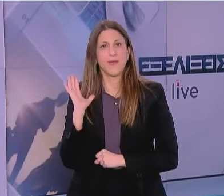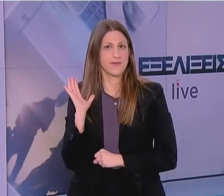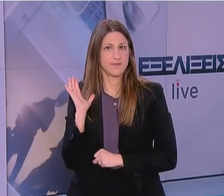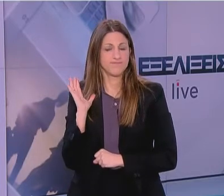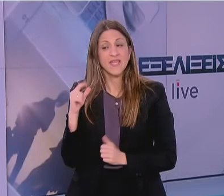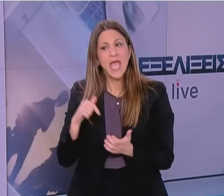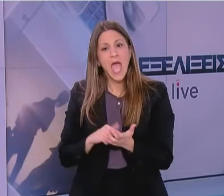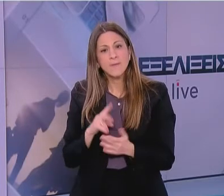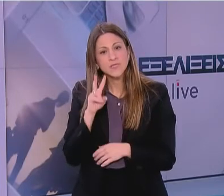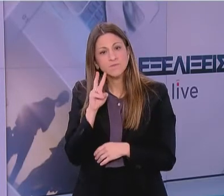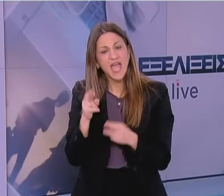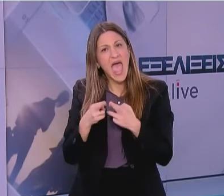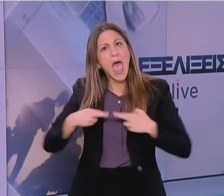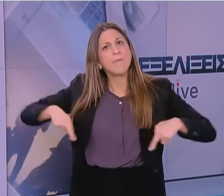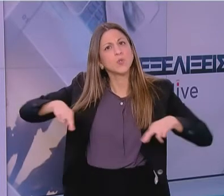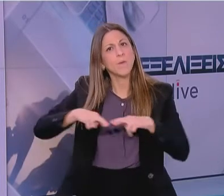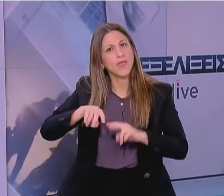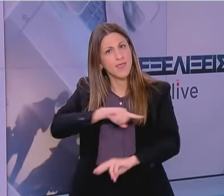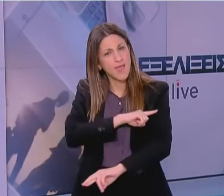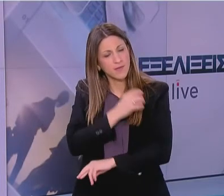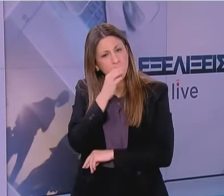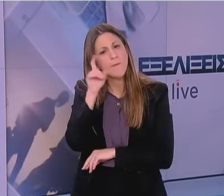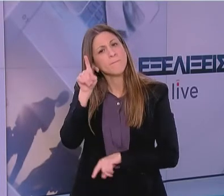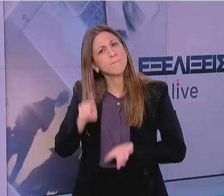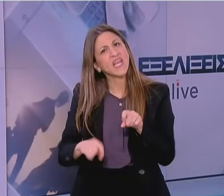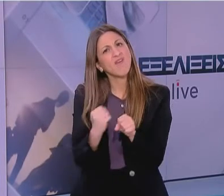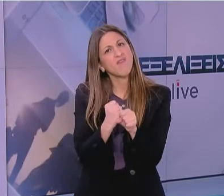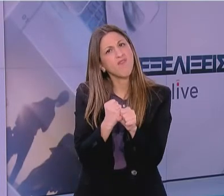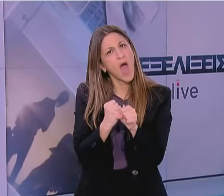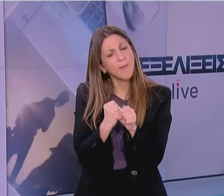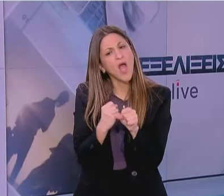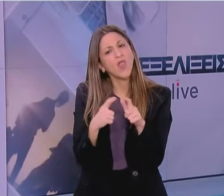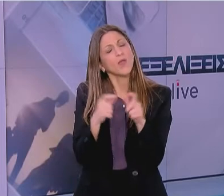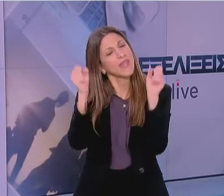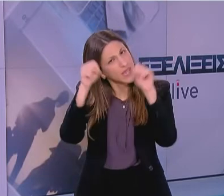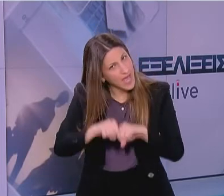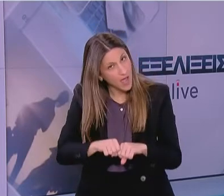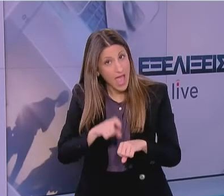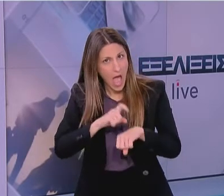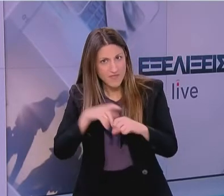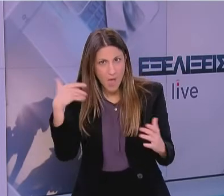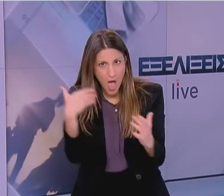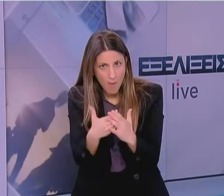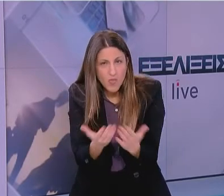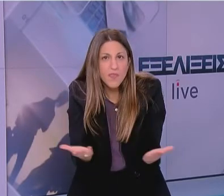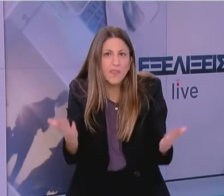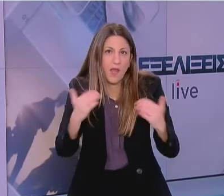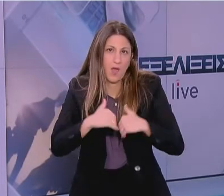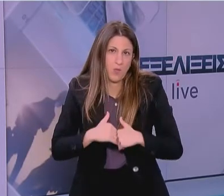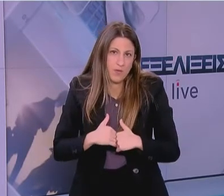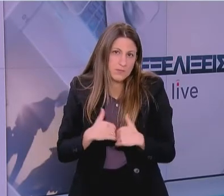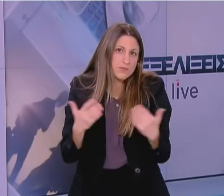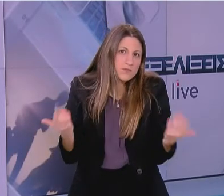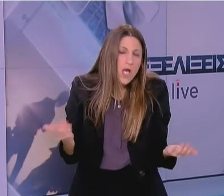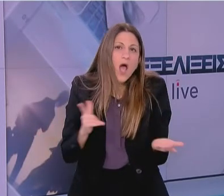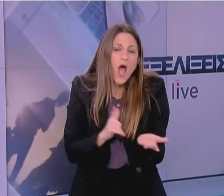νόσο. Εμείς κρίναμε σαν Επιτροπή Εμπειρογνωμόνων ότι πρέπει να χρησιμοποιηθούν κάποια φάρμακα με τα λιγοστά, το τονίζω έως τώρα δεδομένα, για την